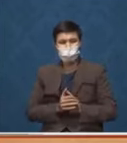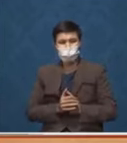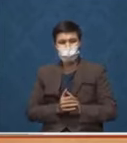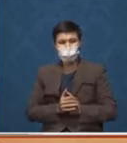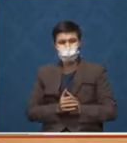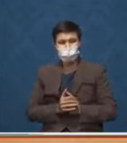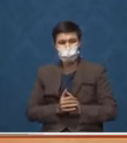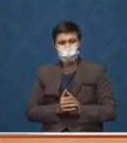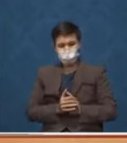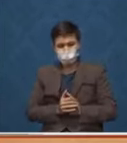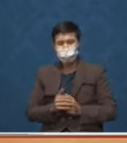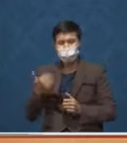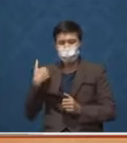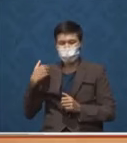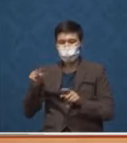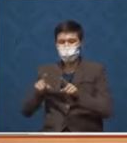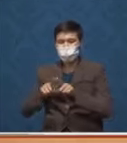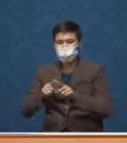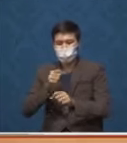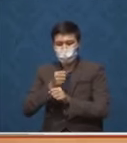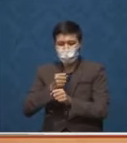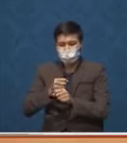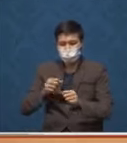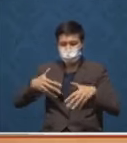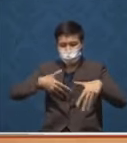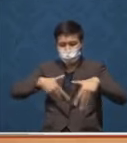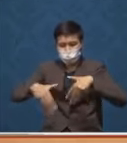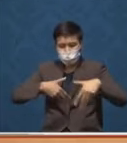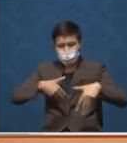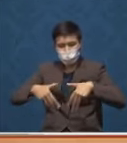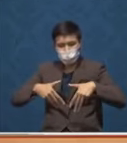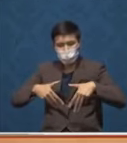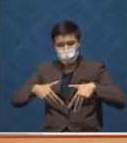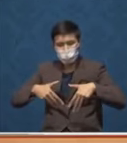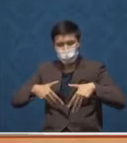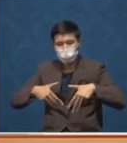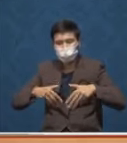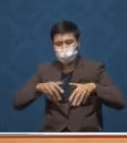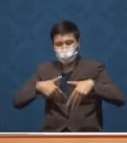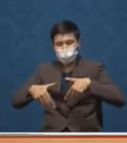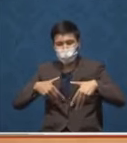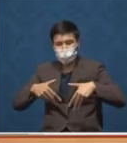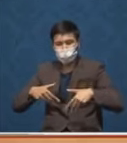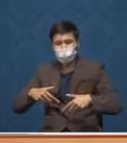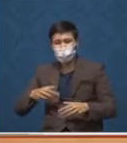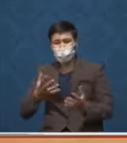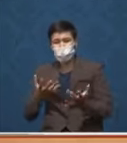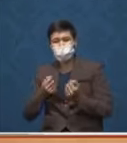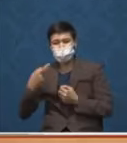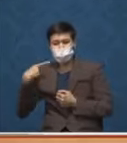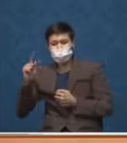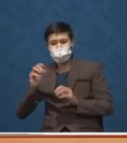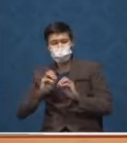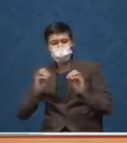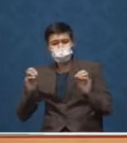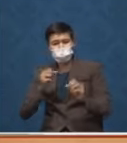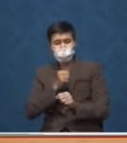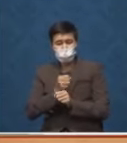การบางอย่างเพื่อไปกีดกันคู่แข่งหรือทำให้ประชาชนเนี่ยไม่ได้รับประโยชน์นะครับหรือทำให้การแข่งขันมันไม่สมบูรณ์นะ